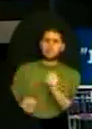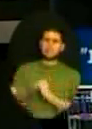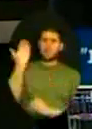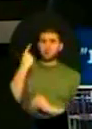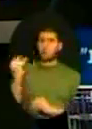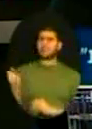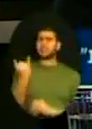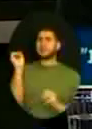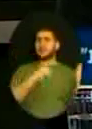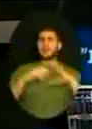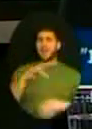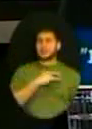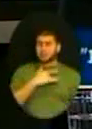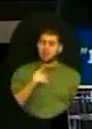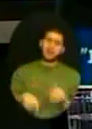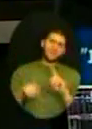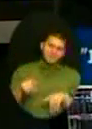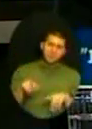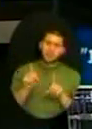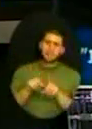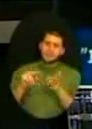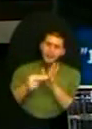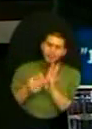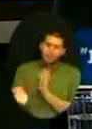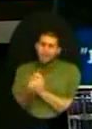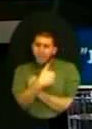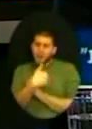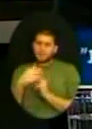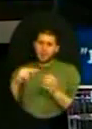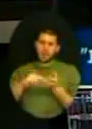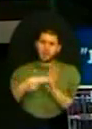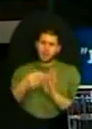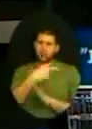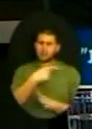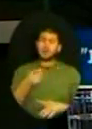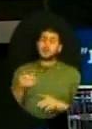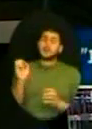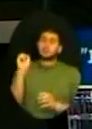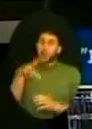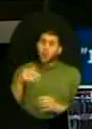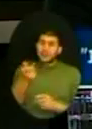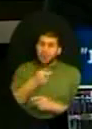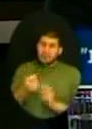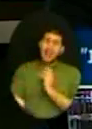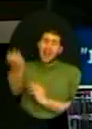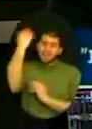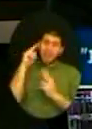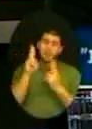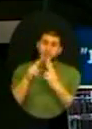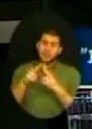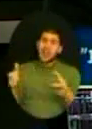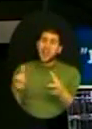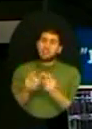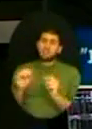חייב להיות במסרונים, לפעמים זה נראה בחדר הצדדי, בלשכה. אגב, המסרונים האלה נשלחו לפני הפגישה, בלשכתה של